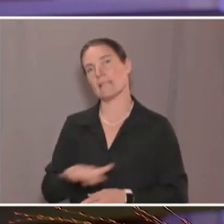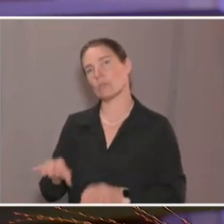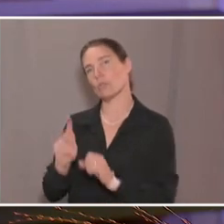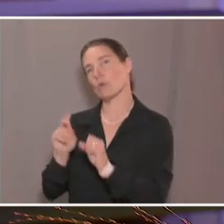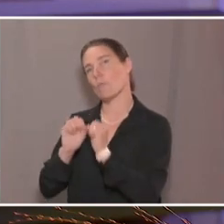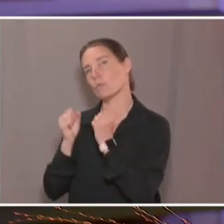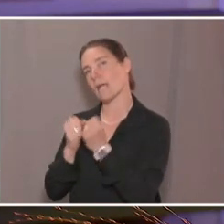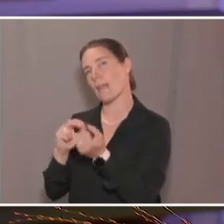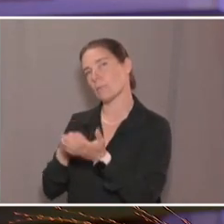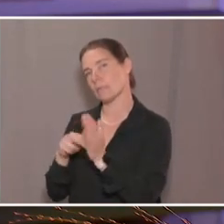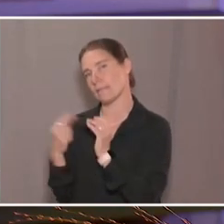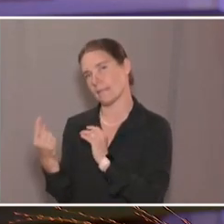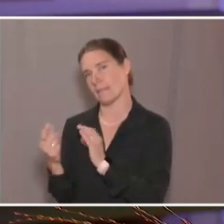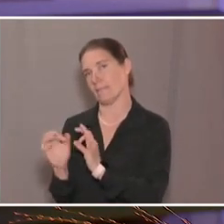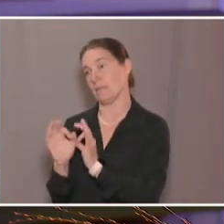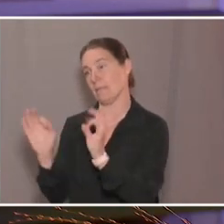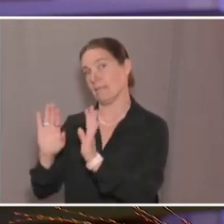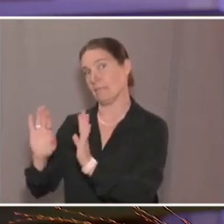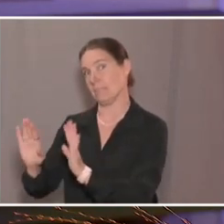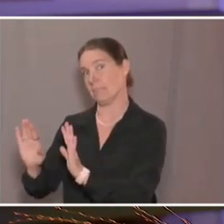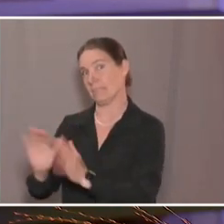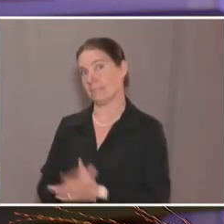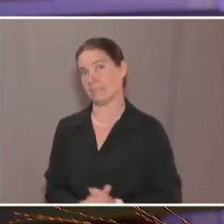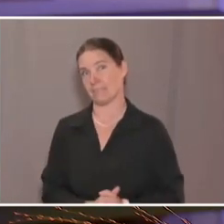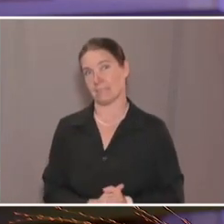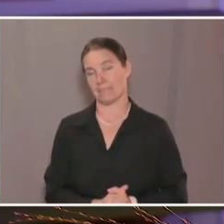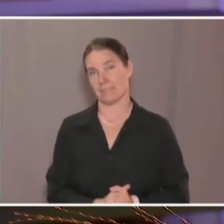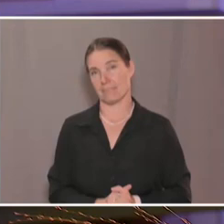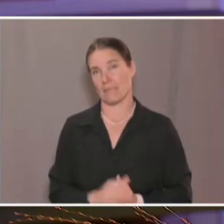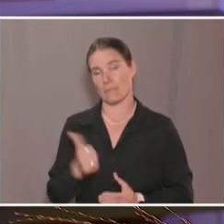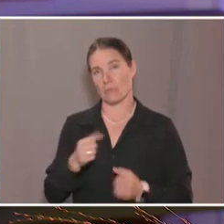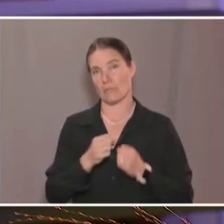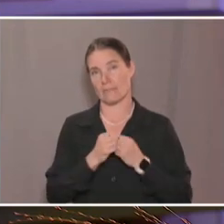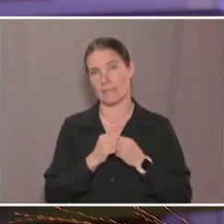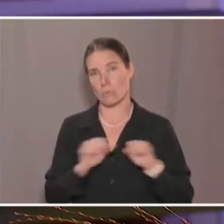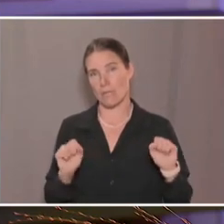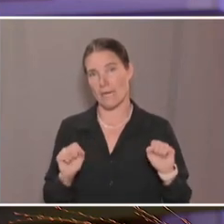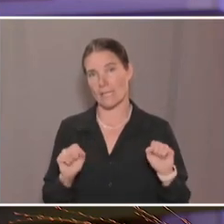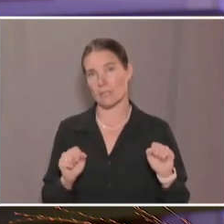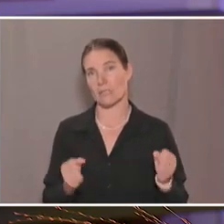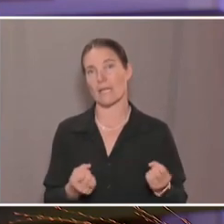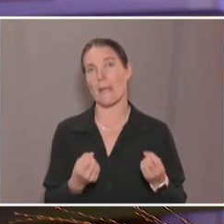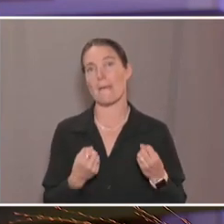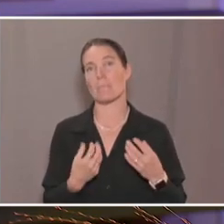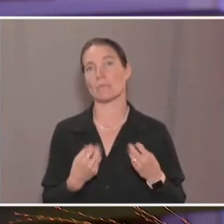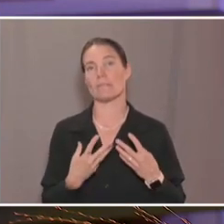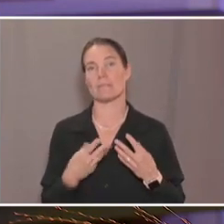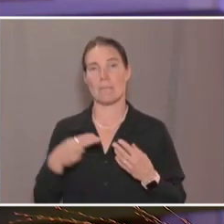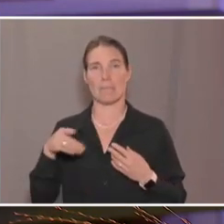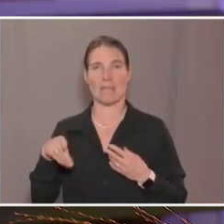untersuchten, standen besser da. Ein besonders demokratischer Impetus kann der PH nicht einmal